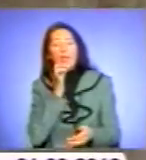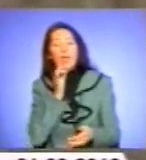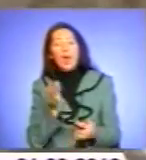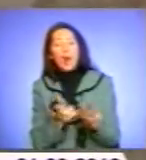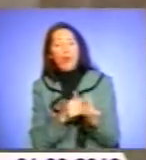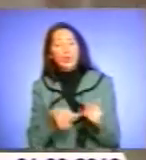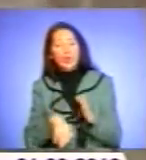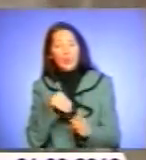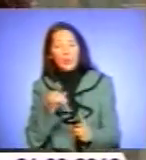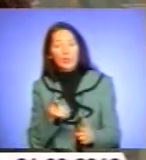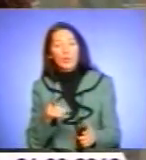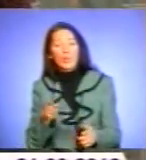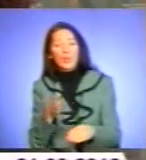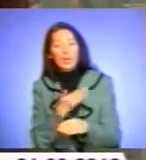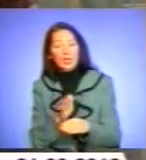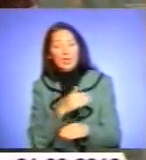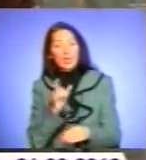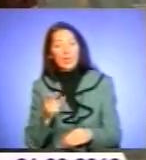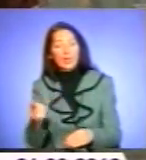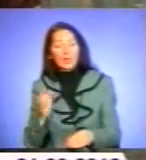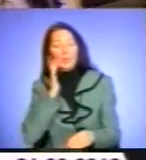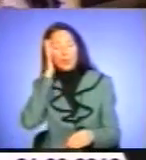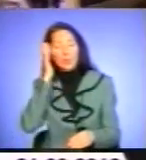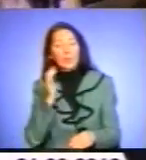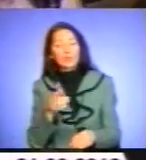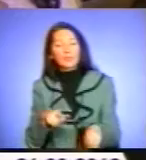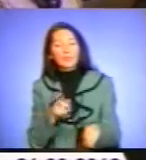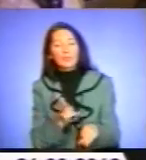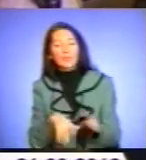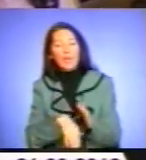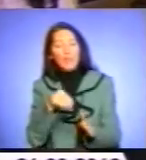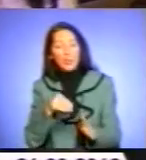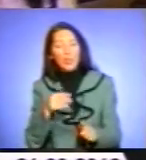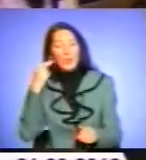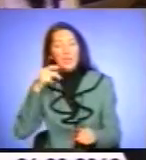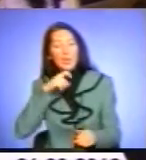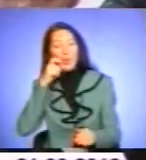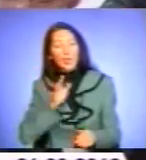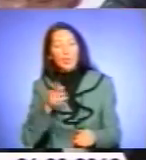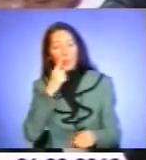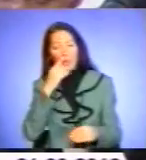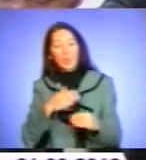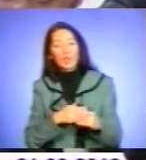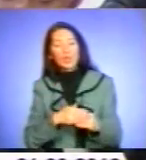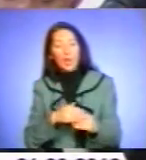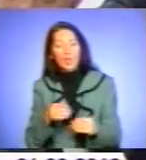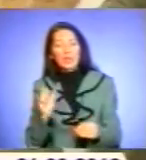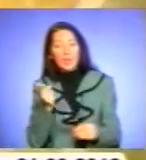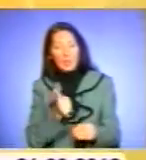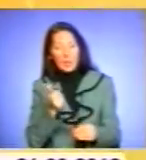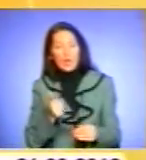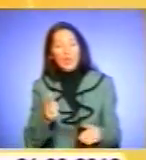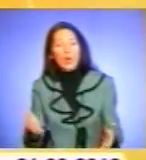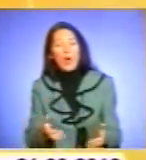то електоральні орієнтації українців розділилися наступним чином. Якби вибори президента України відбулися найближчої неділі, кандидатуру чинного президента України Віктора